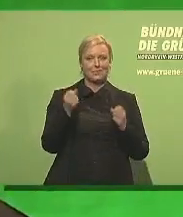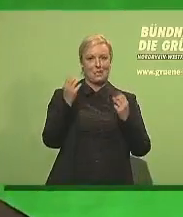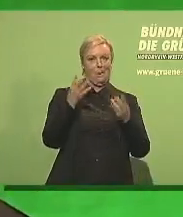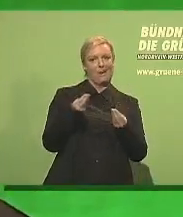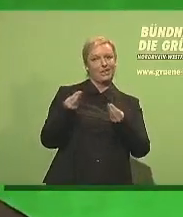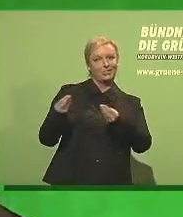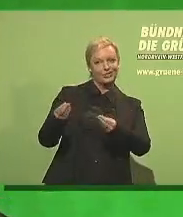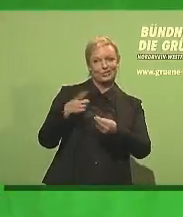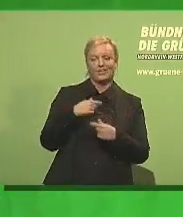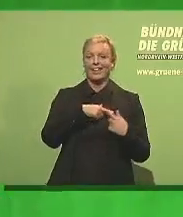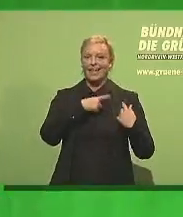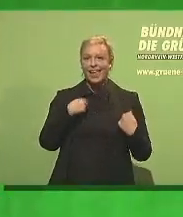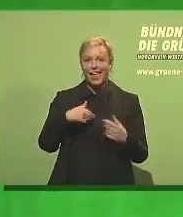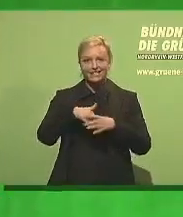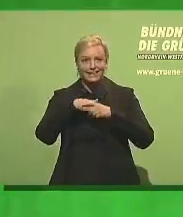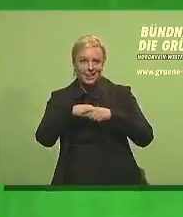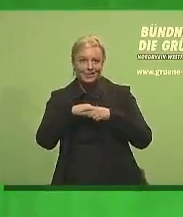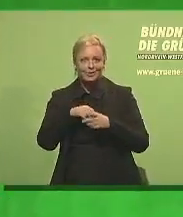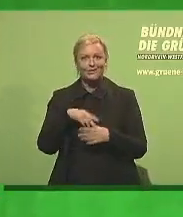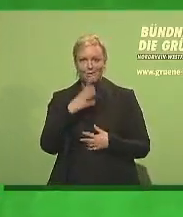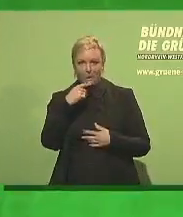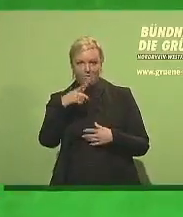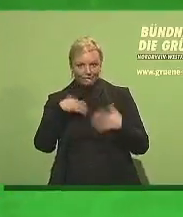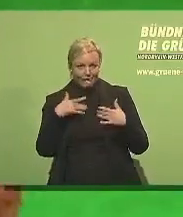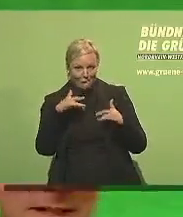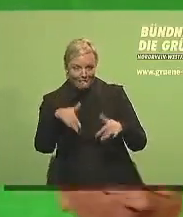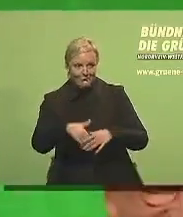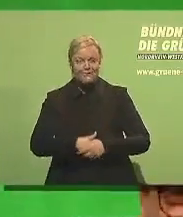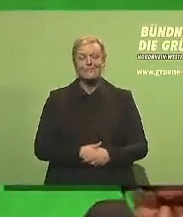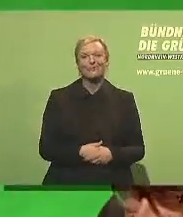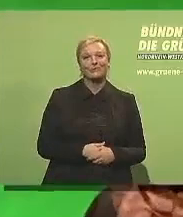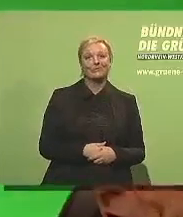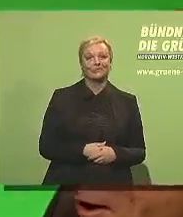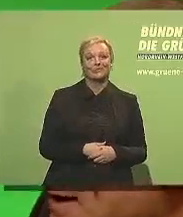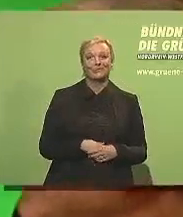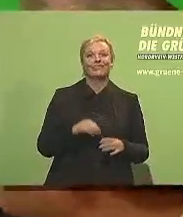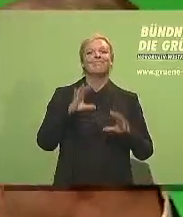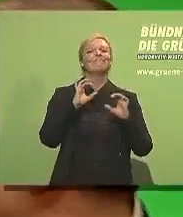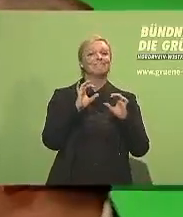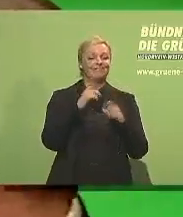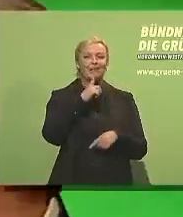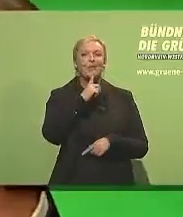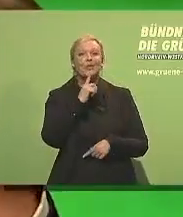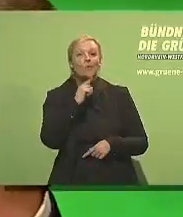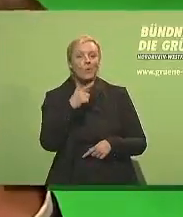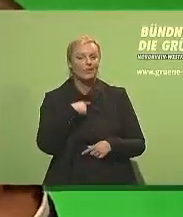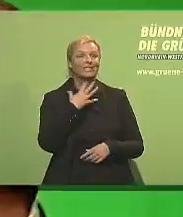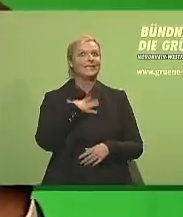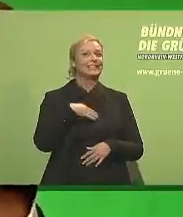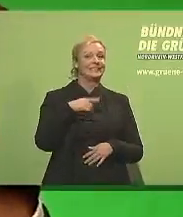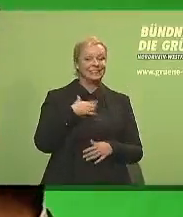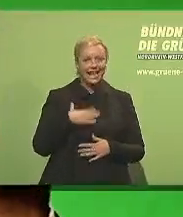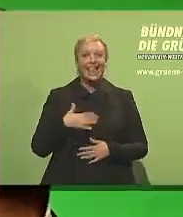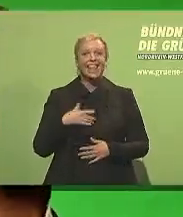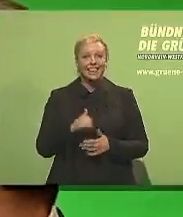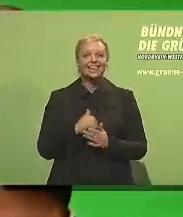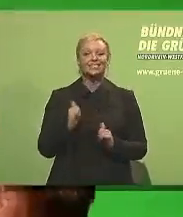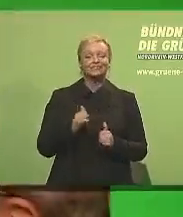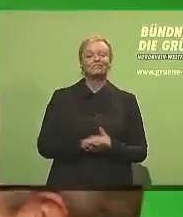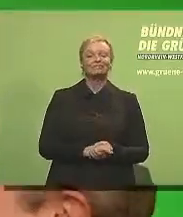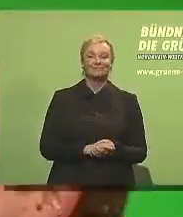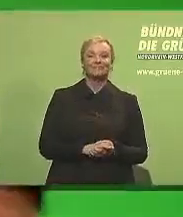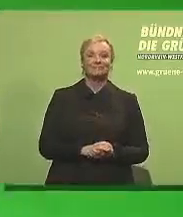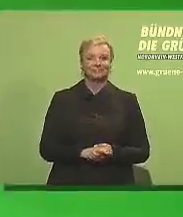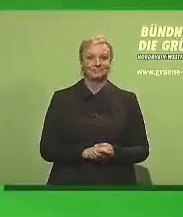uns. Und wir gratulieren dir ganz herzlich und hoffen, du hast ein bisschen Freude damit. Mit Candy ist immer. Und ich habe den Claudia übrigens sehr gegönnt. Und ich